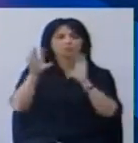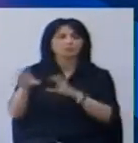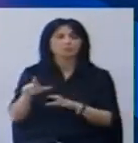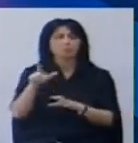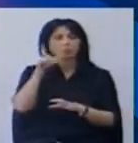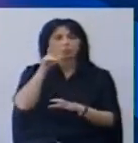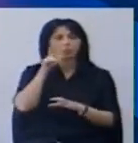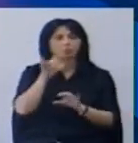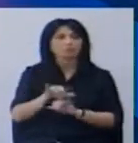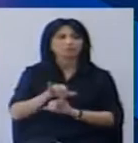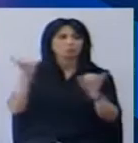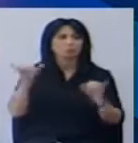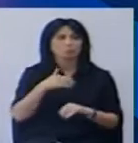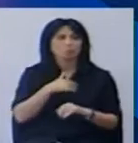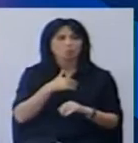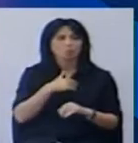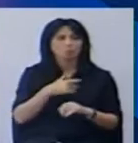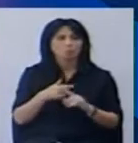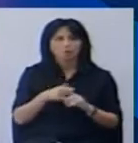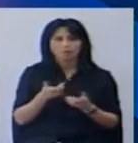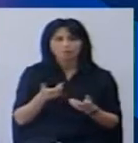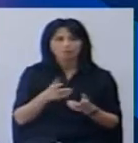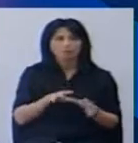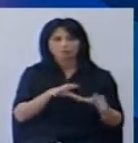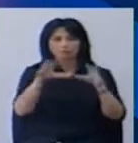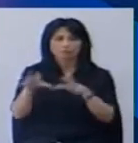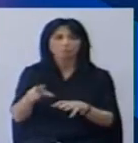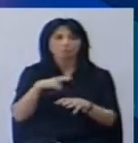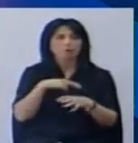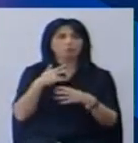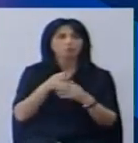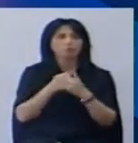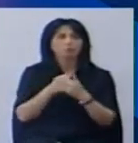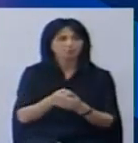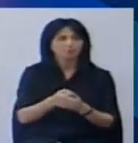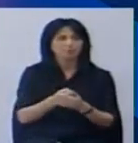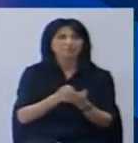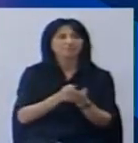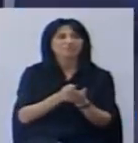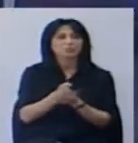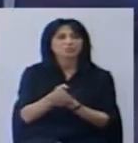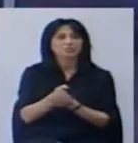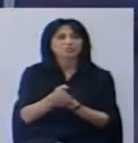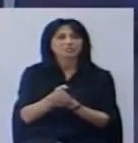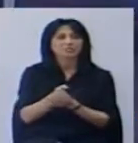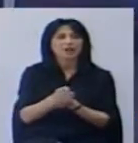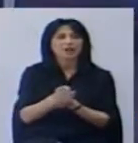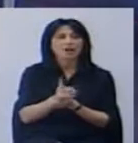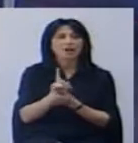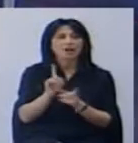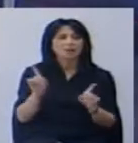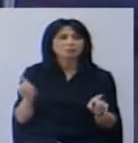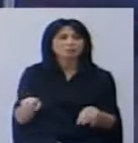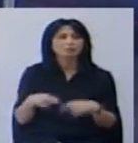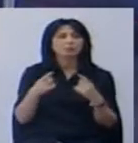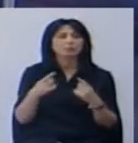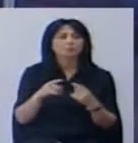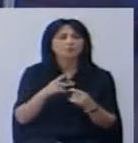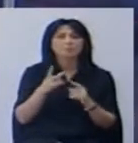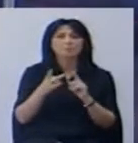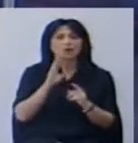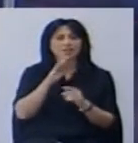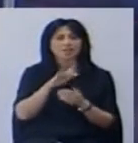რომ ქალაქი განვითარდებოდა. რამდენად მიაღწია მიზანს თქვენ როგორ ფიქრობთ? ფუნქცია შეზინა, ასე ვთქვათ, როგორც მეორე